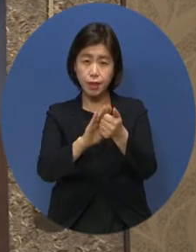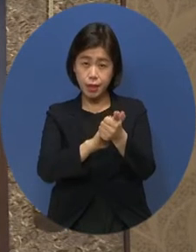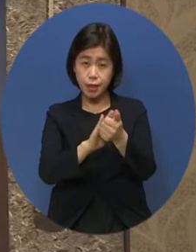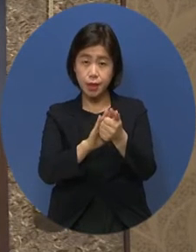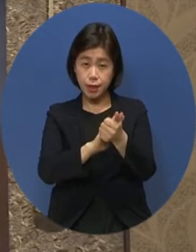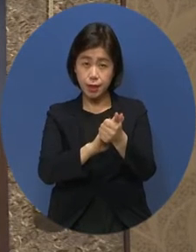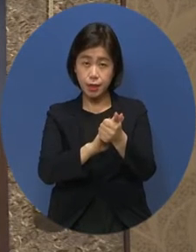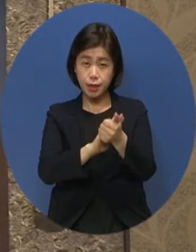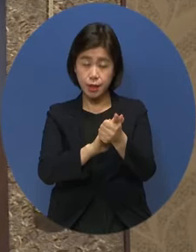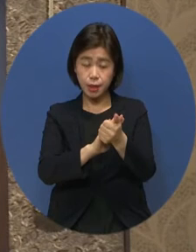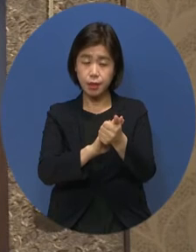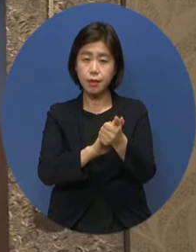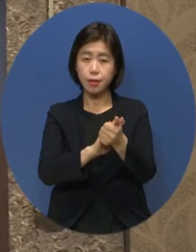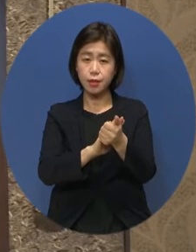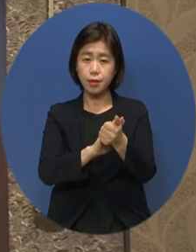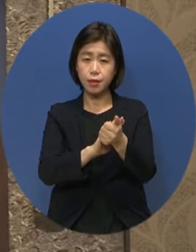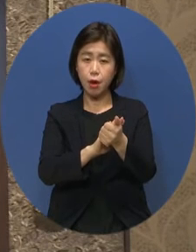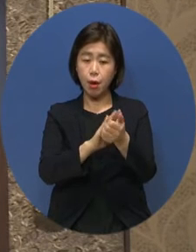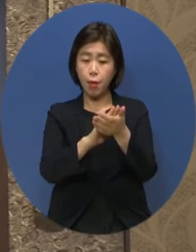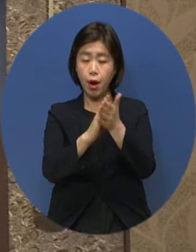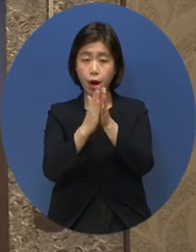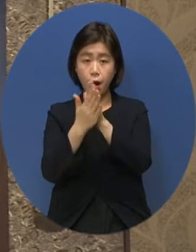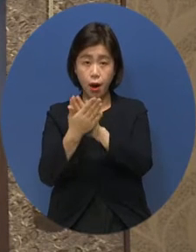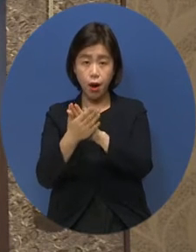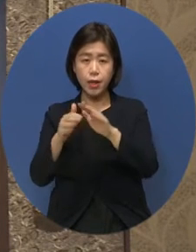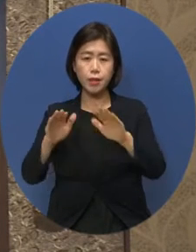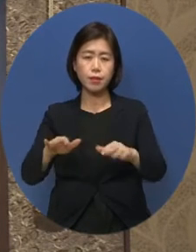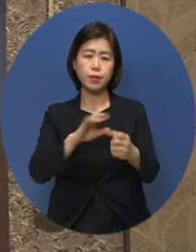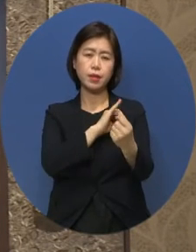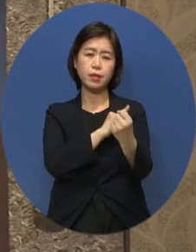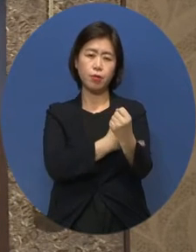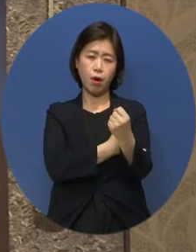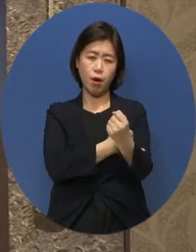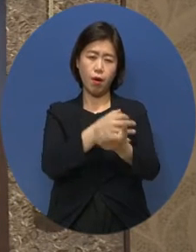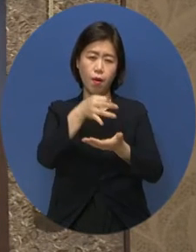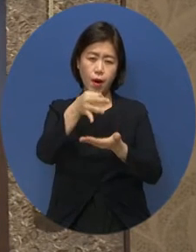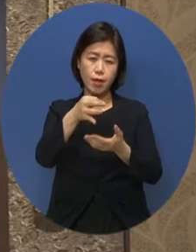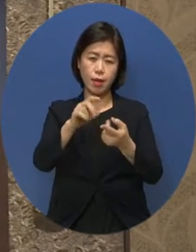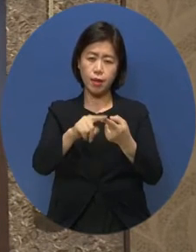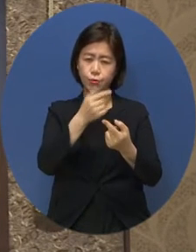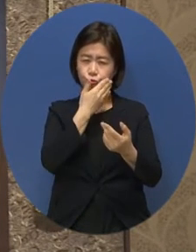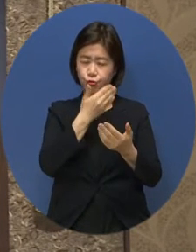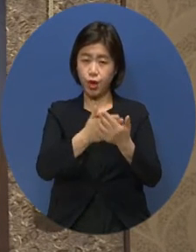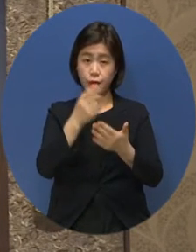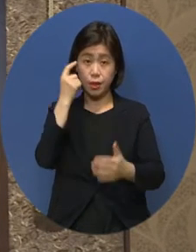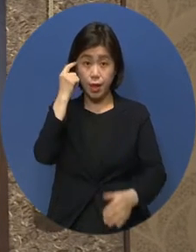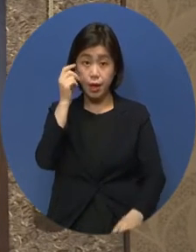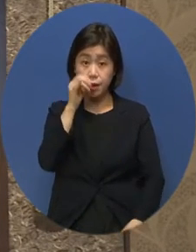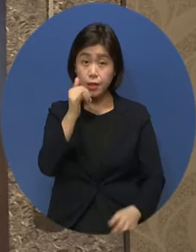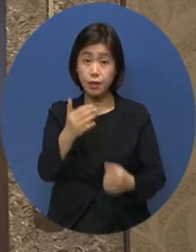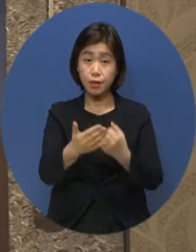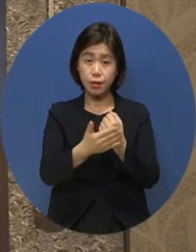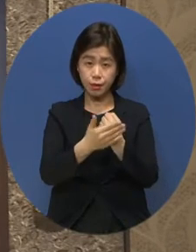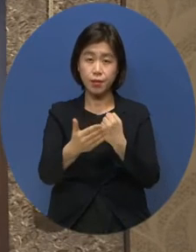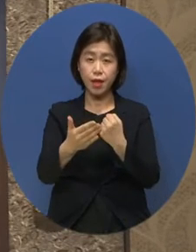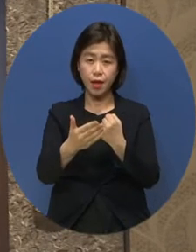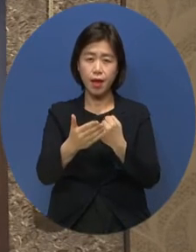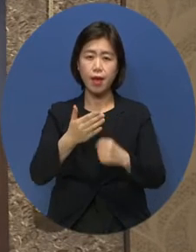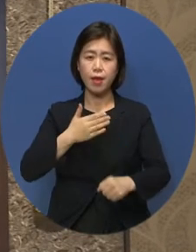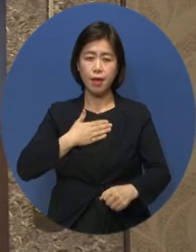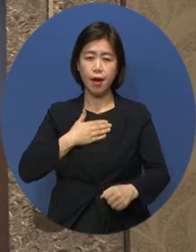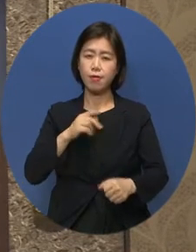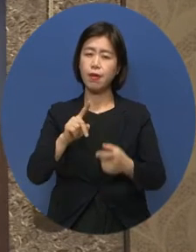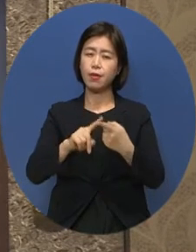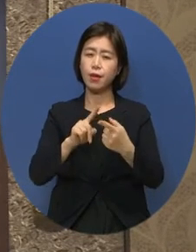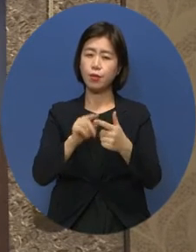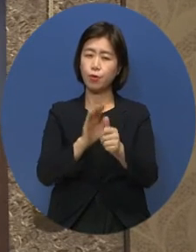인권의 가치가 요즘 가장 중요하게 부각되는 시대이기 때문에 인권에 관한 않은 저도 인권 지킴이 역할을 잘 해낼 수